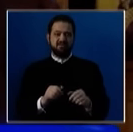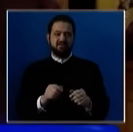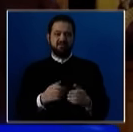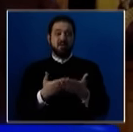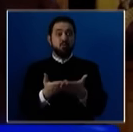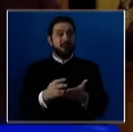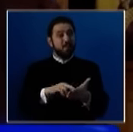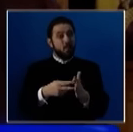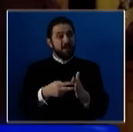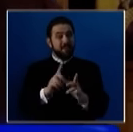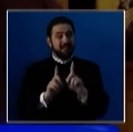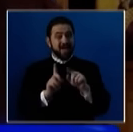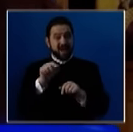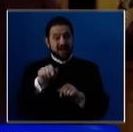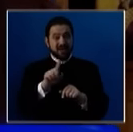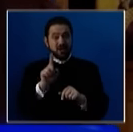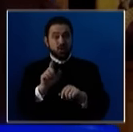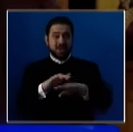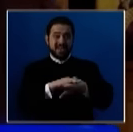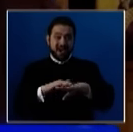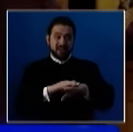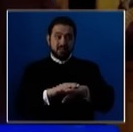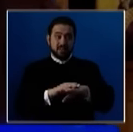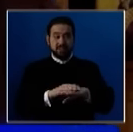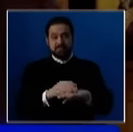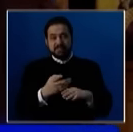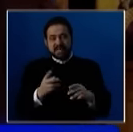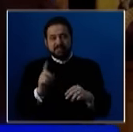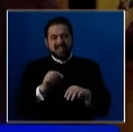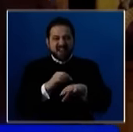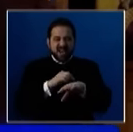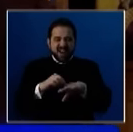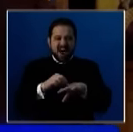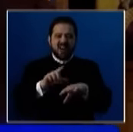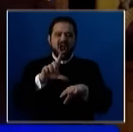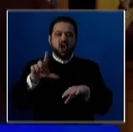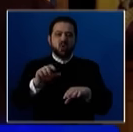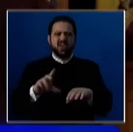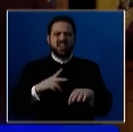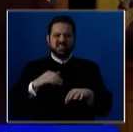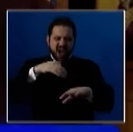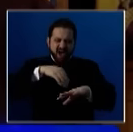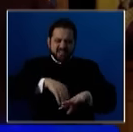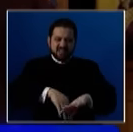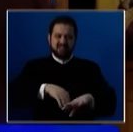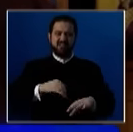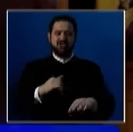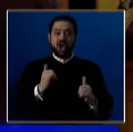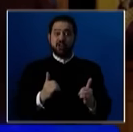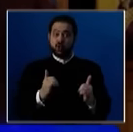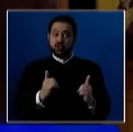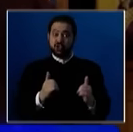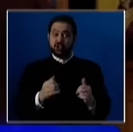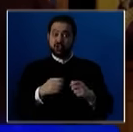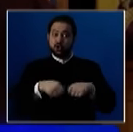pun problema. Dacă el nu mă iartă, înseamnă că încă rana lui este destul de adâncă și